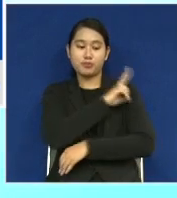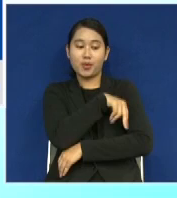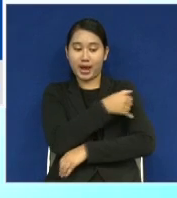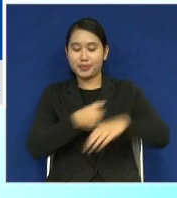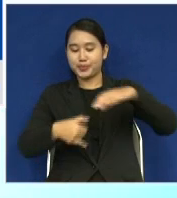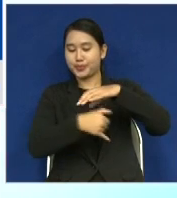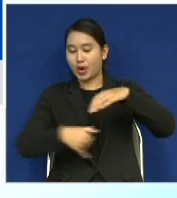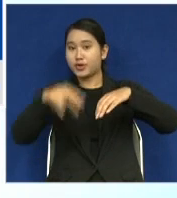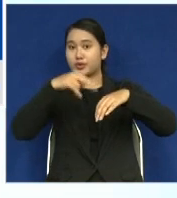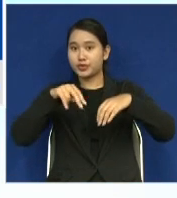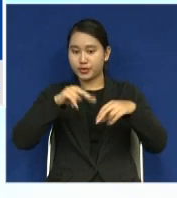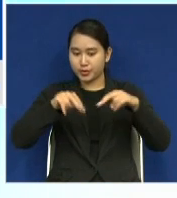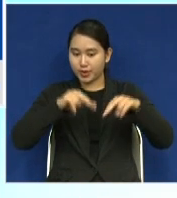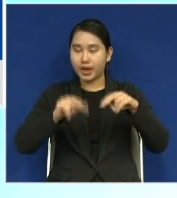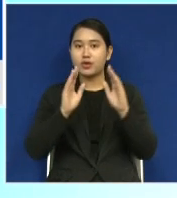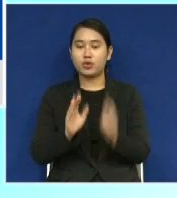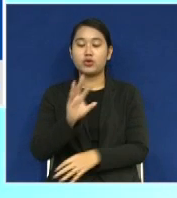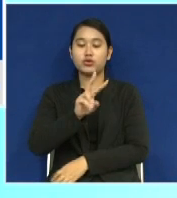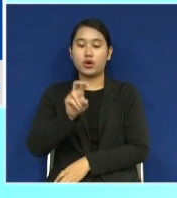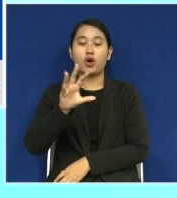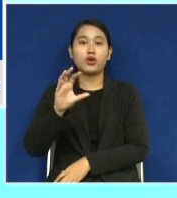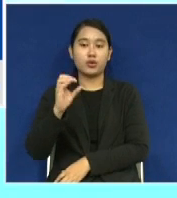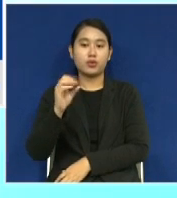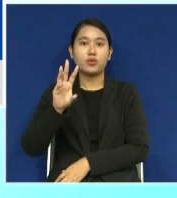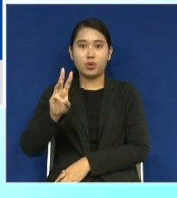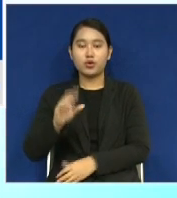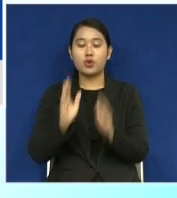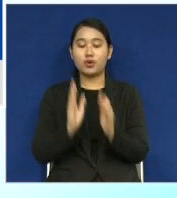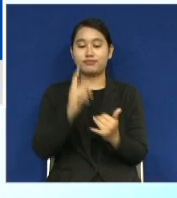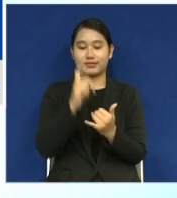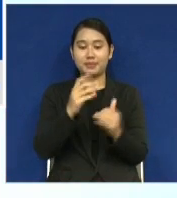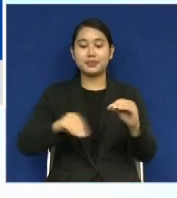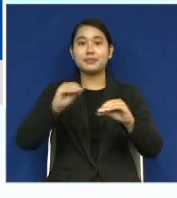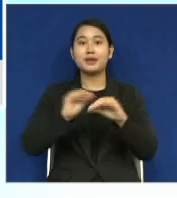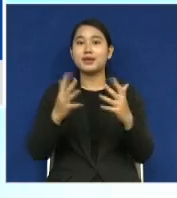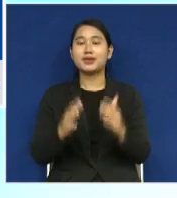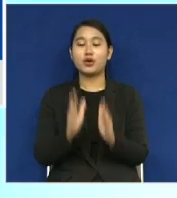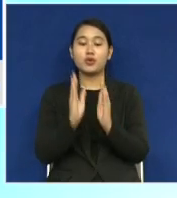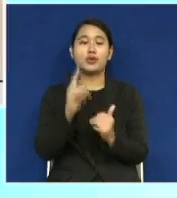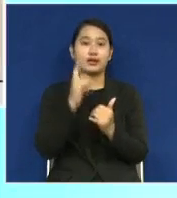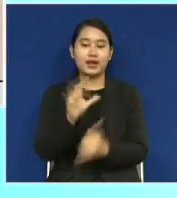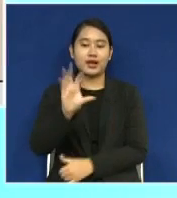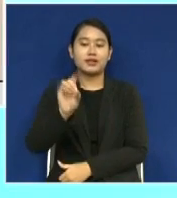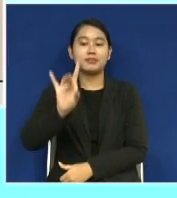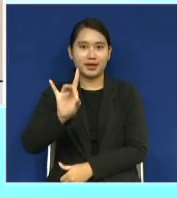ล106รายเสียชีวิตไม่มีเพิ่มขึ้นนะคะคงที่อยู่ที่58คน